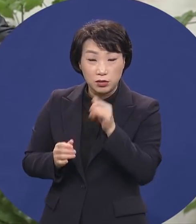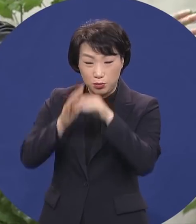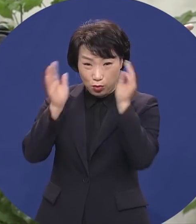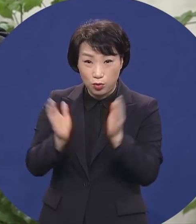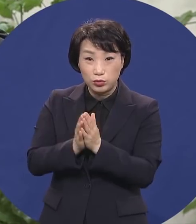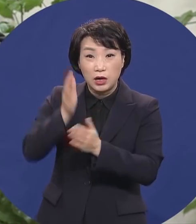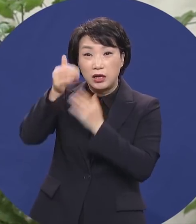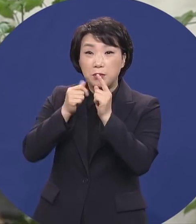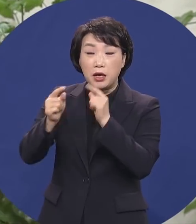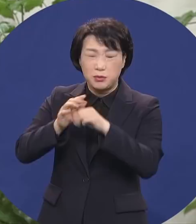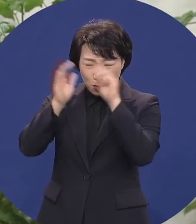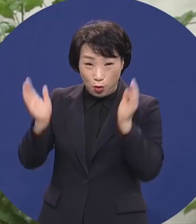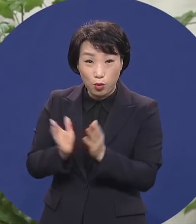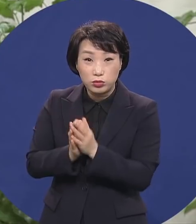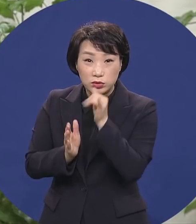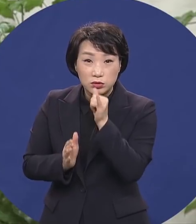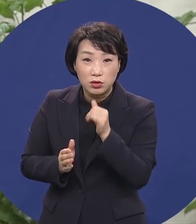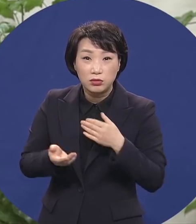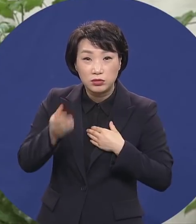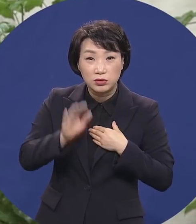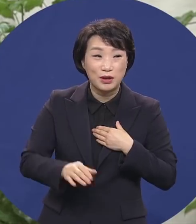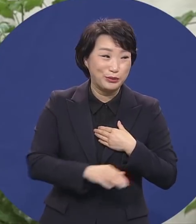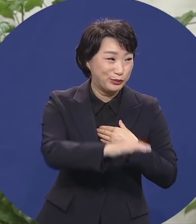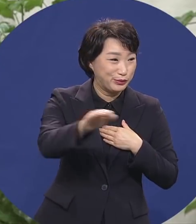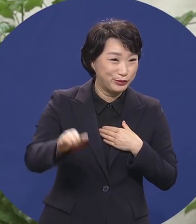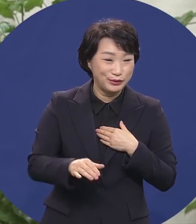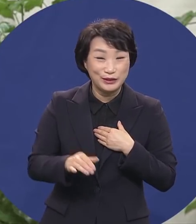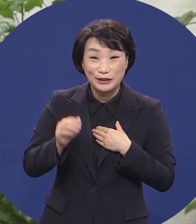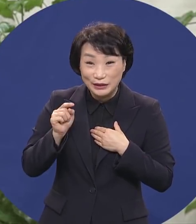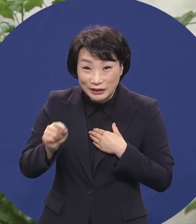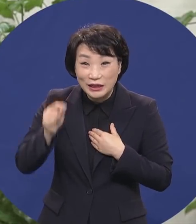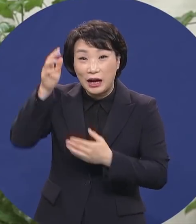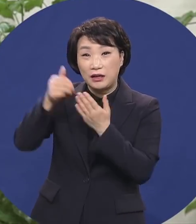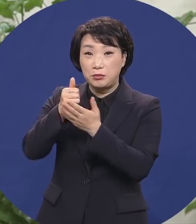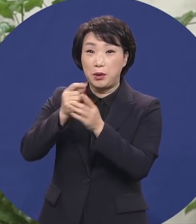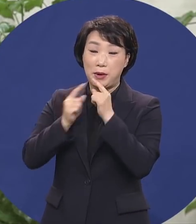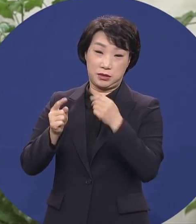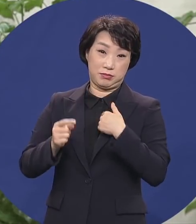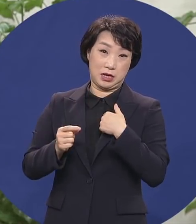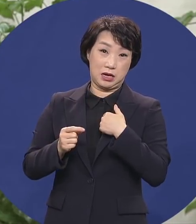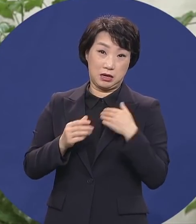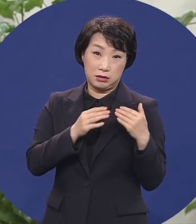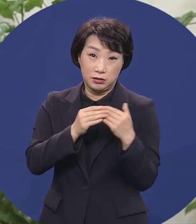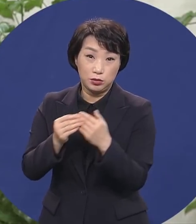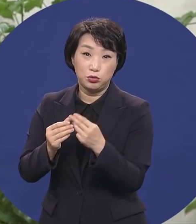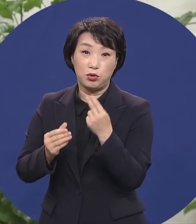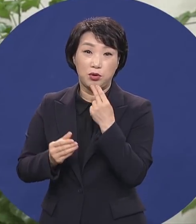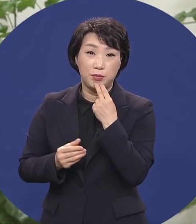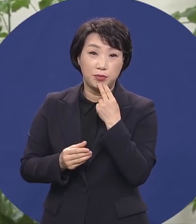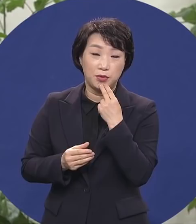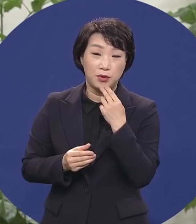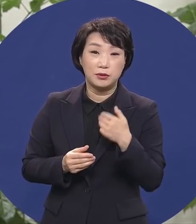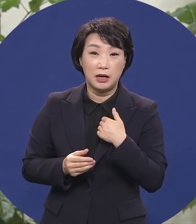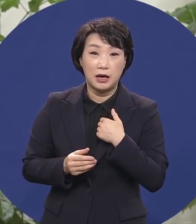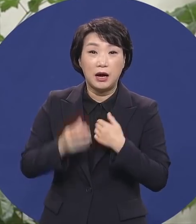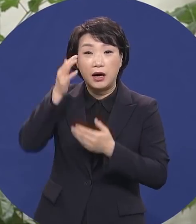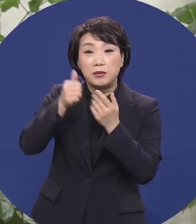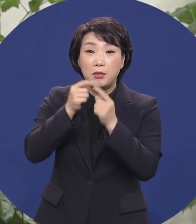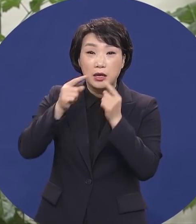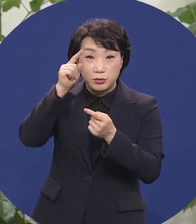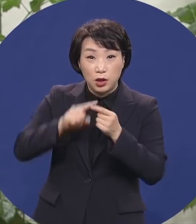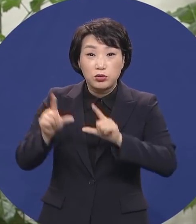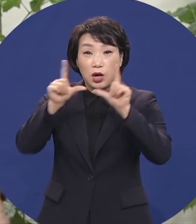다 있는데도 우리는 왜 그 말씀이 나를 못 움직이고 그 말씀대로